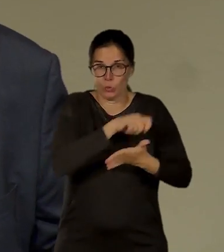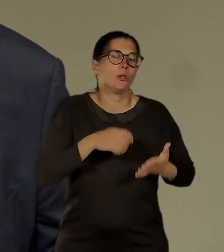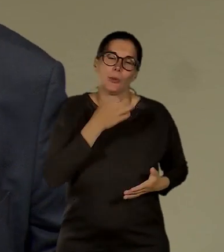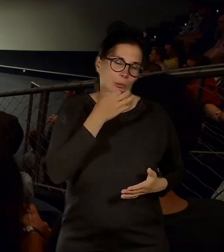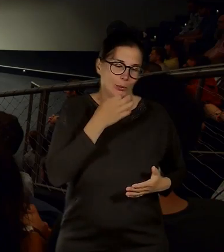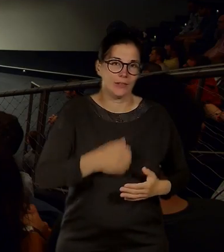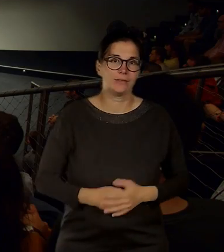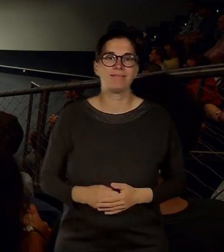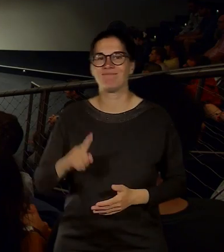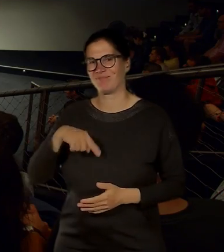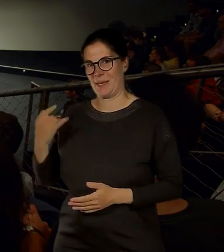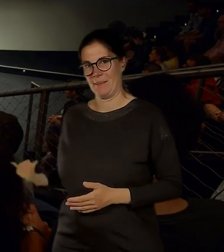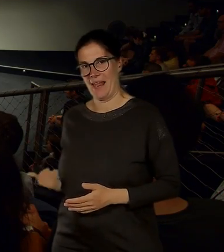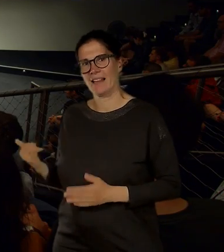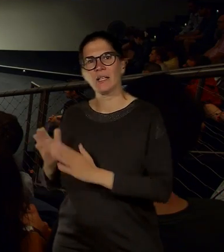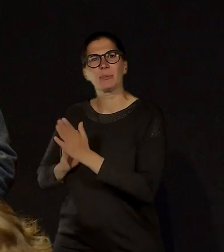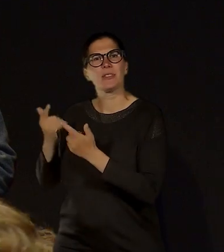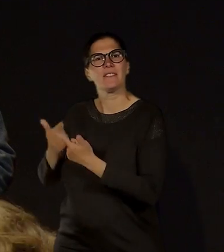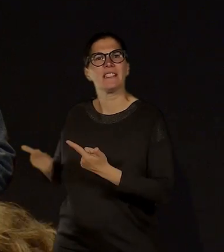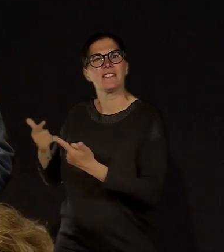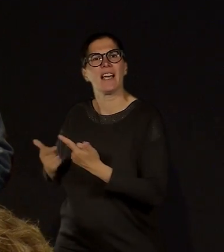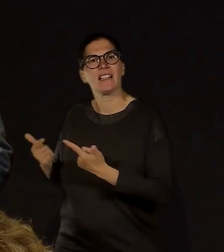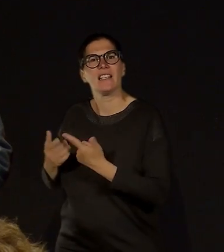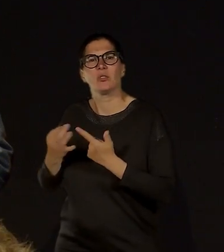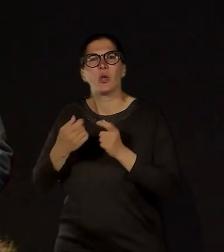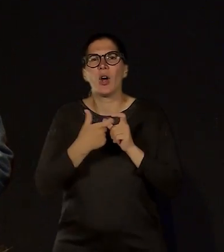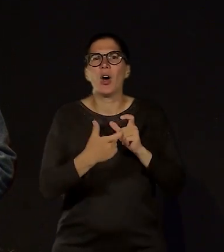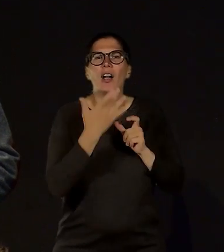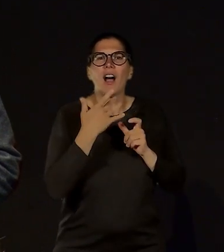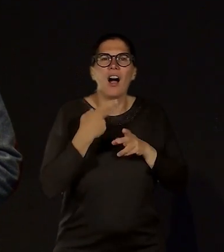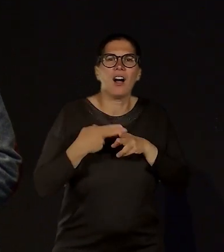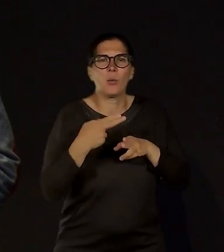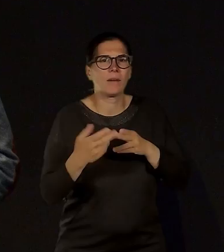Petře, nám mladším ročníkům vysvětli svoj ujařmit, prosím.